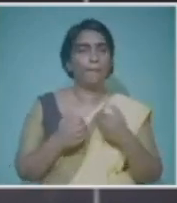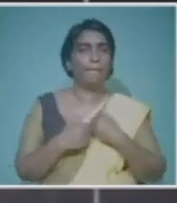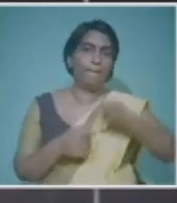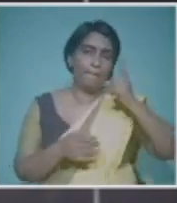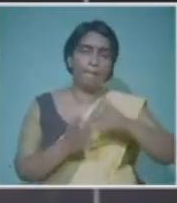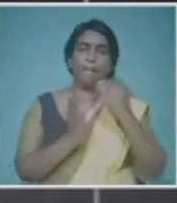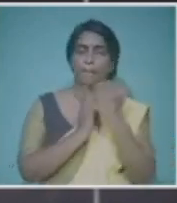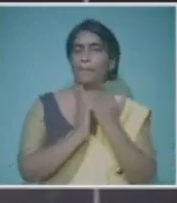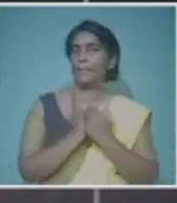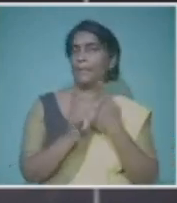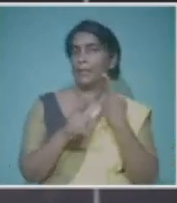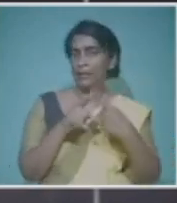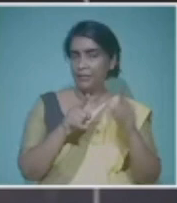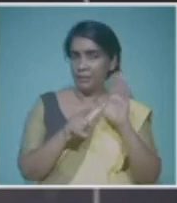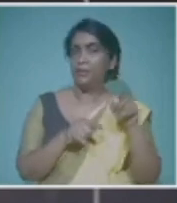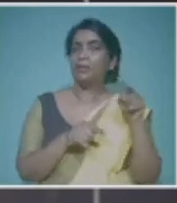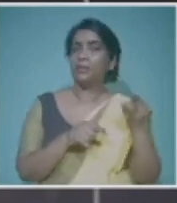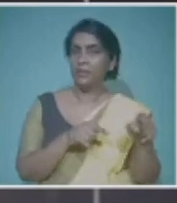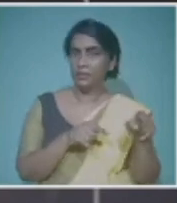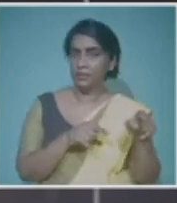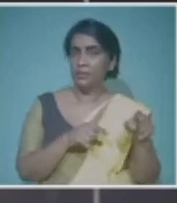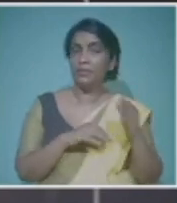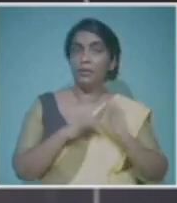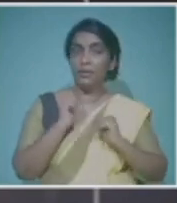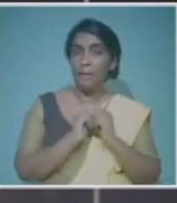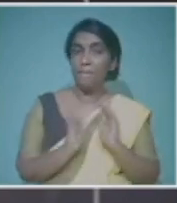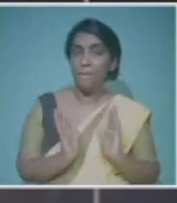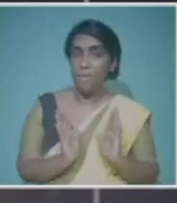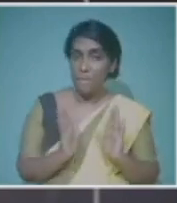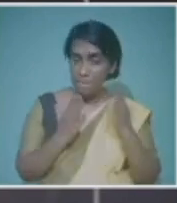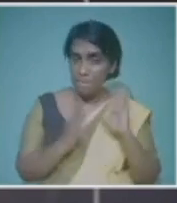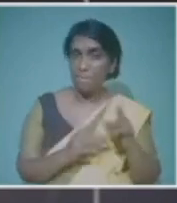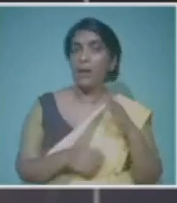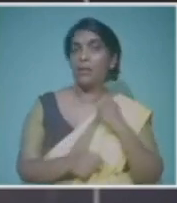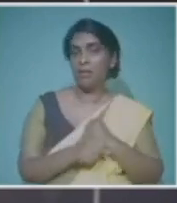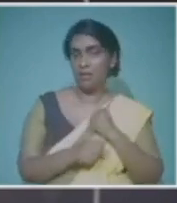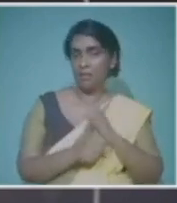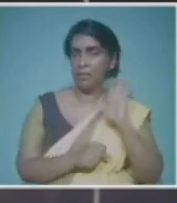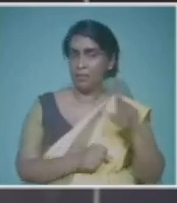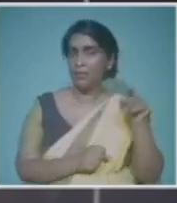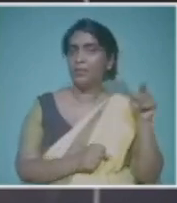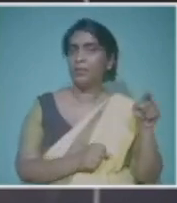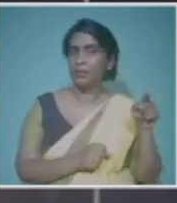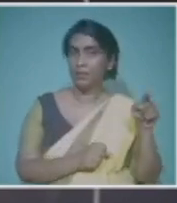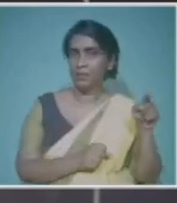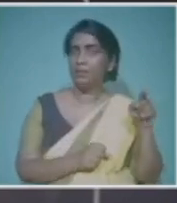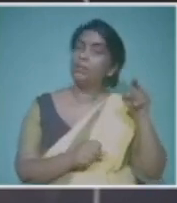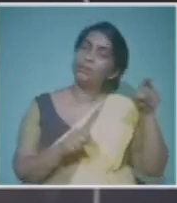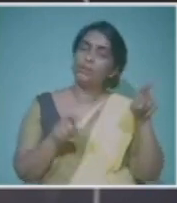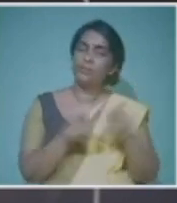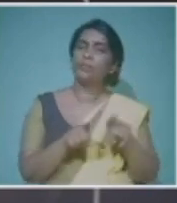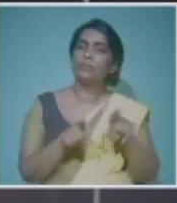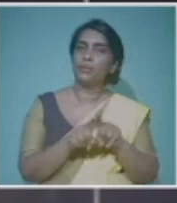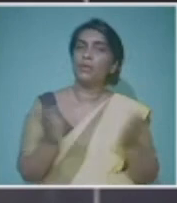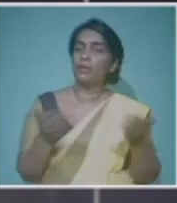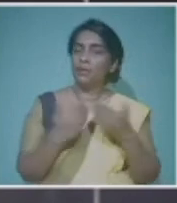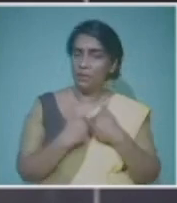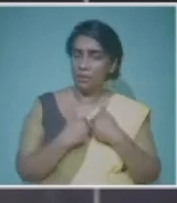නිර්දේශයක් පමණයි. මේක ක්‍රියාත්මක කරන්න වෙන්නේ රජයට. ඒ නිසා